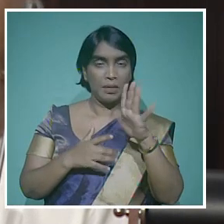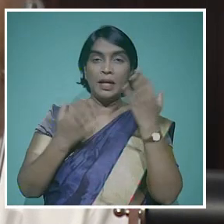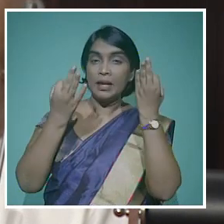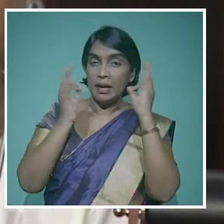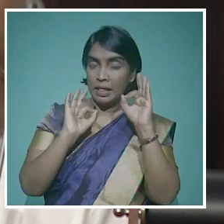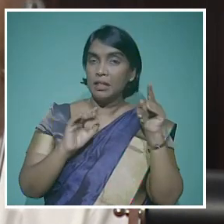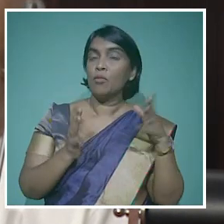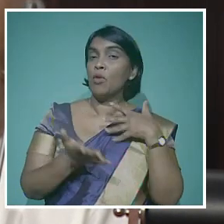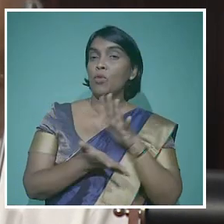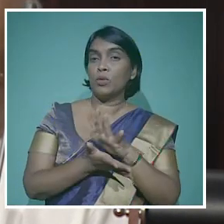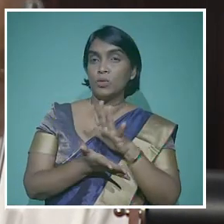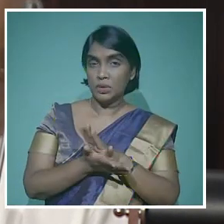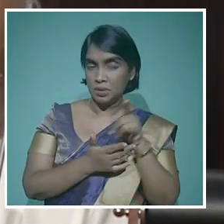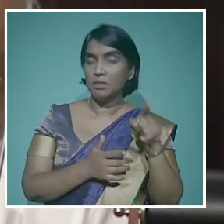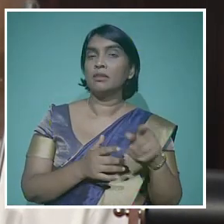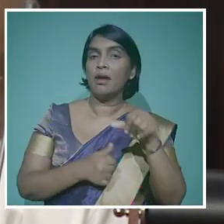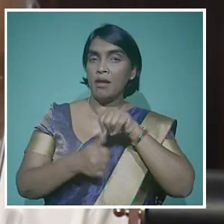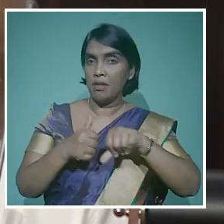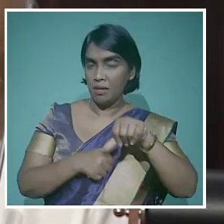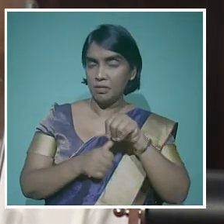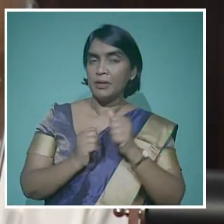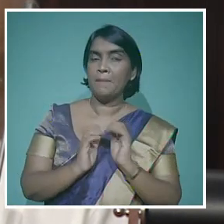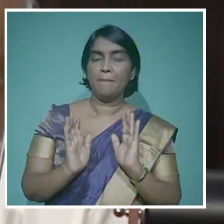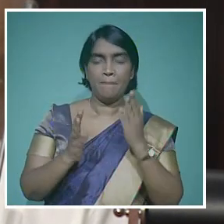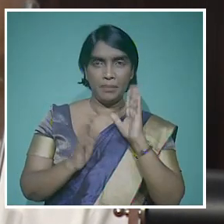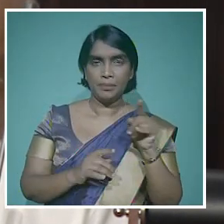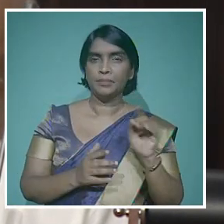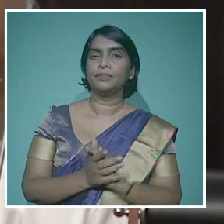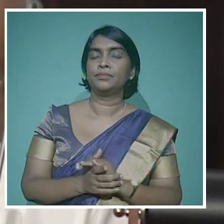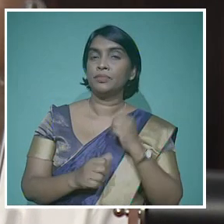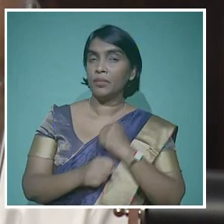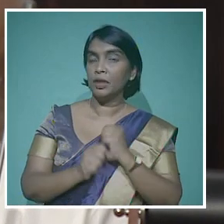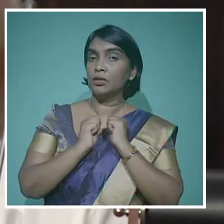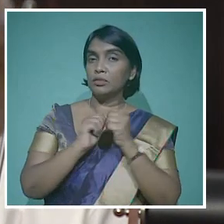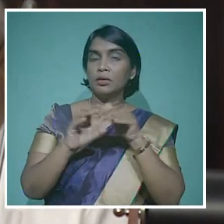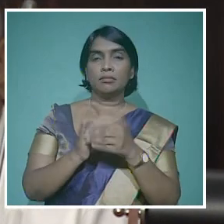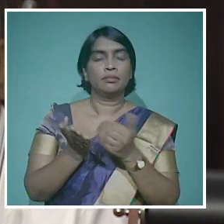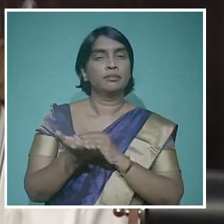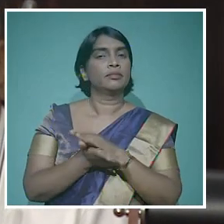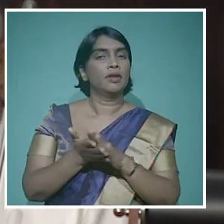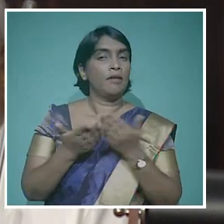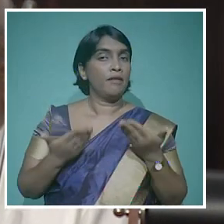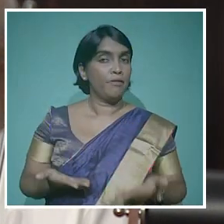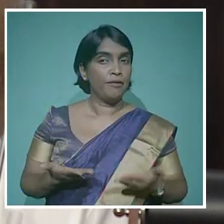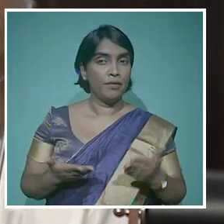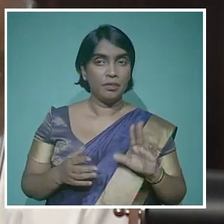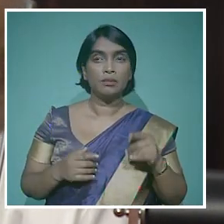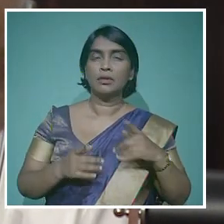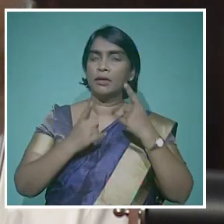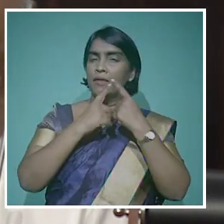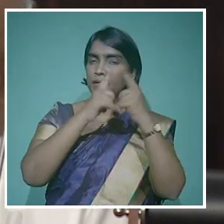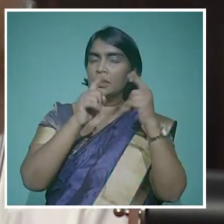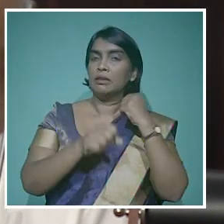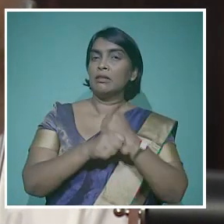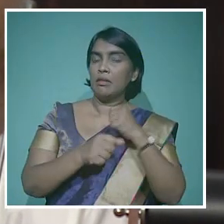නිදහස් උත්සවයේදී මේ ආයතනය ආරම්භ කරනවා. රාජ්‍ය සේවයේ ප්‍රතිසංස්කරණය වර්තමාන වන විට විවිධ රාජ්‍ය